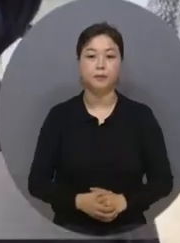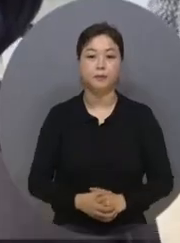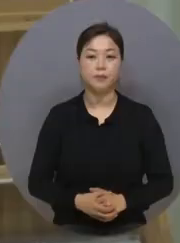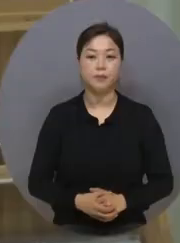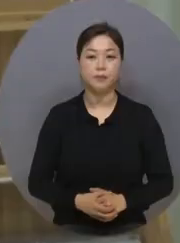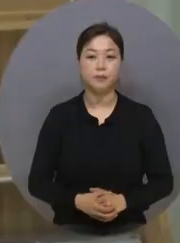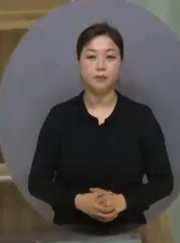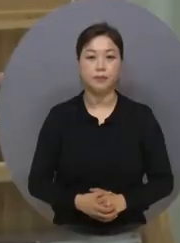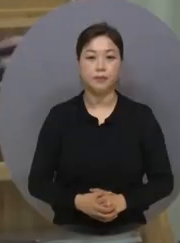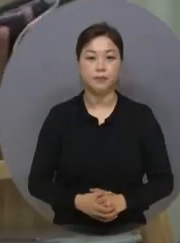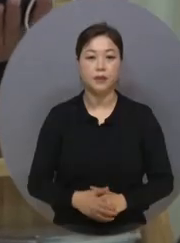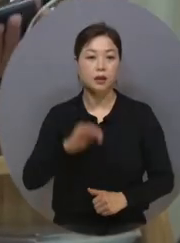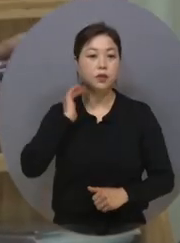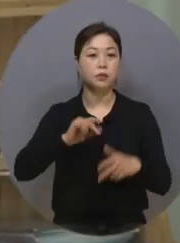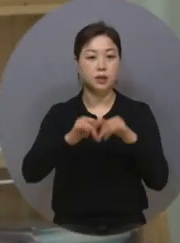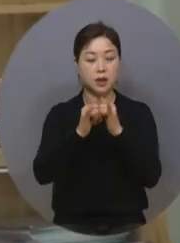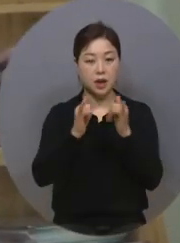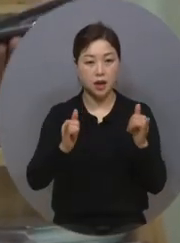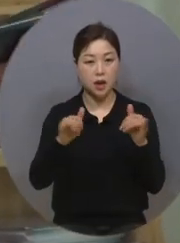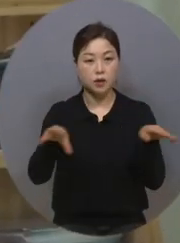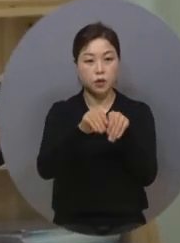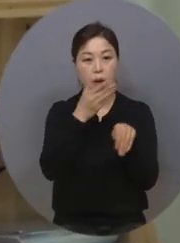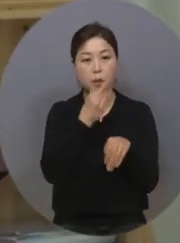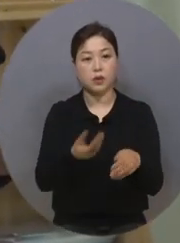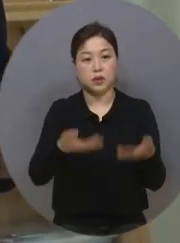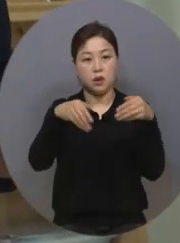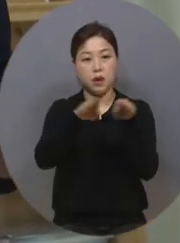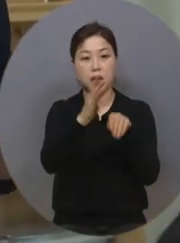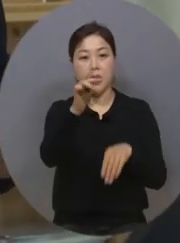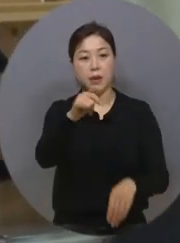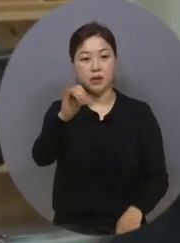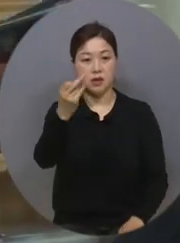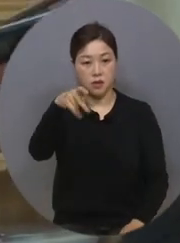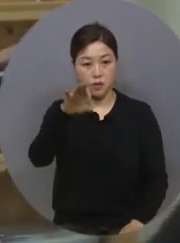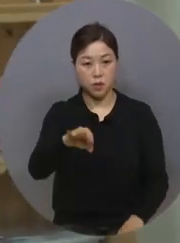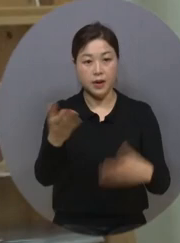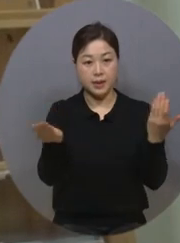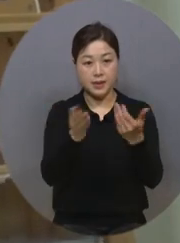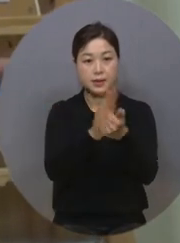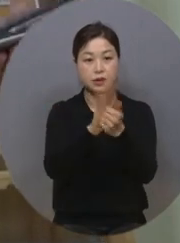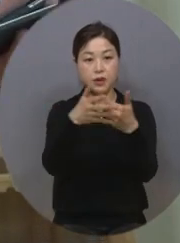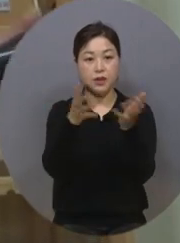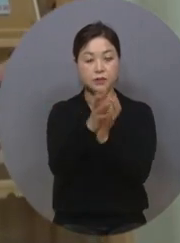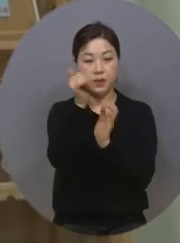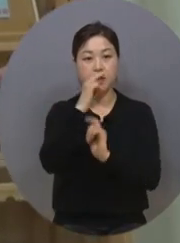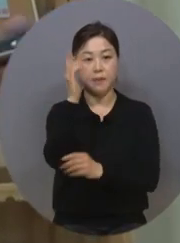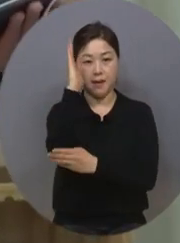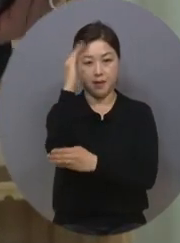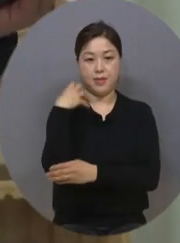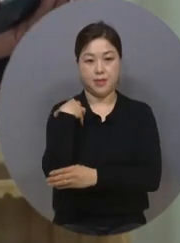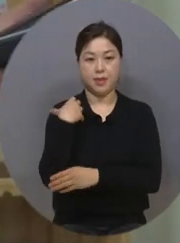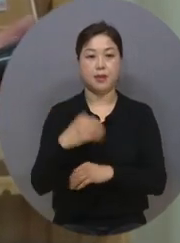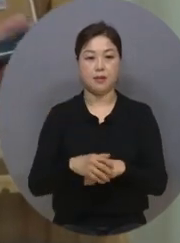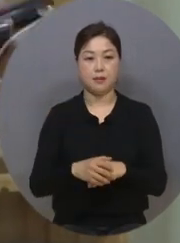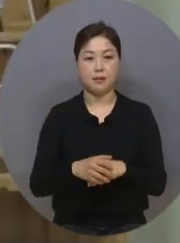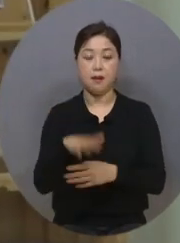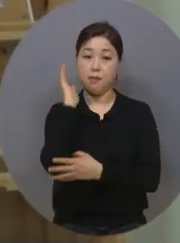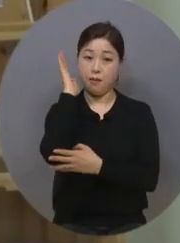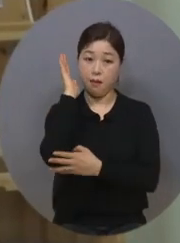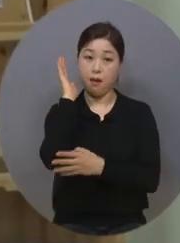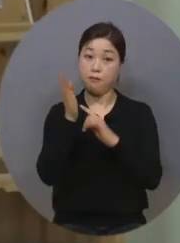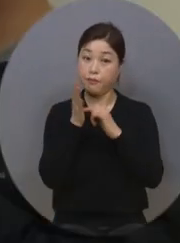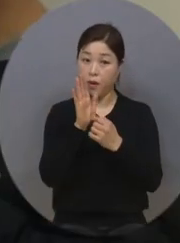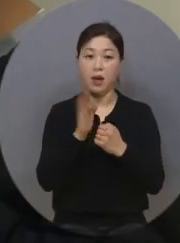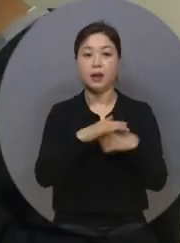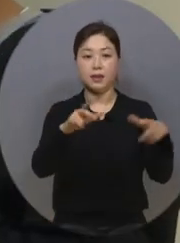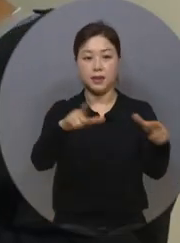봤습니다. 의정부 장애인 종합복지관 박상용 직업지원팀장이 발제를 맡았습니다. 발제를 통한 지역 내